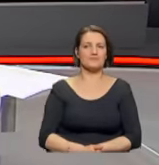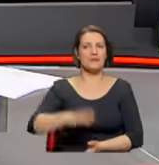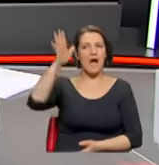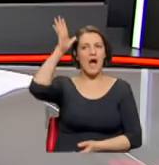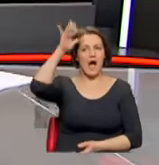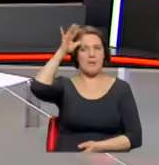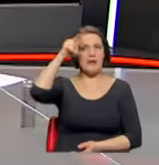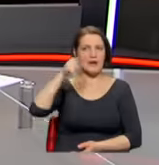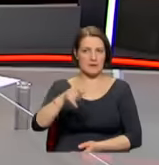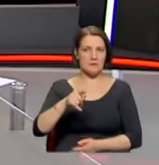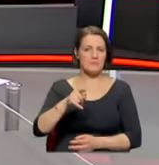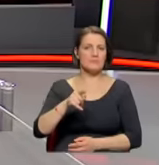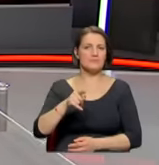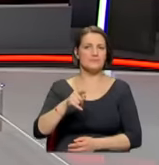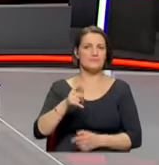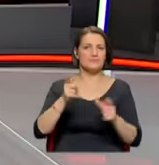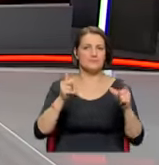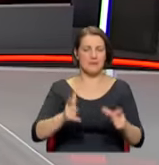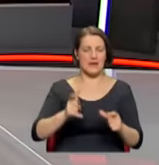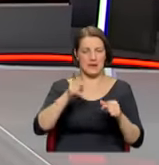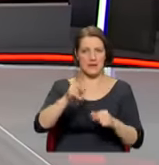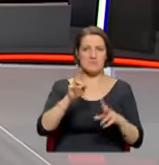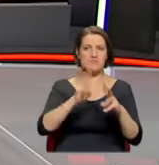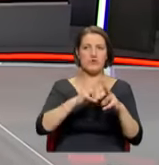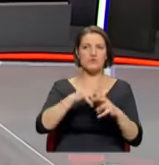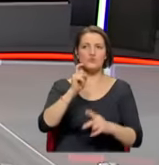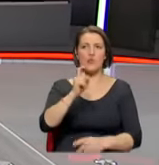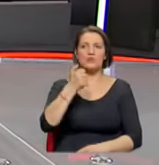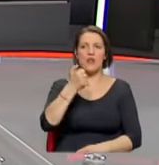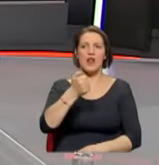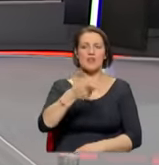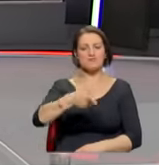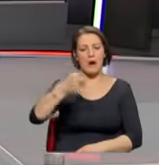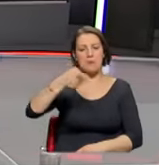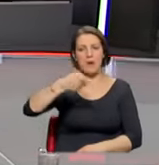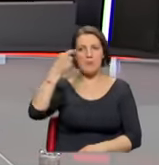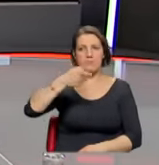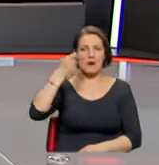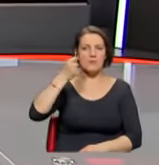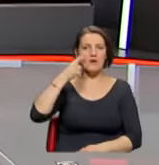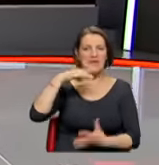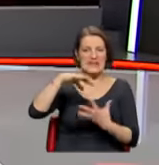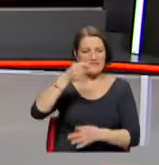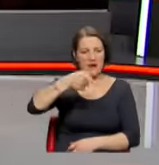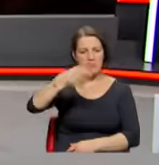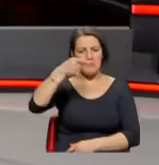Amerika Birleşik Devletleri'nde polis 96 kurşunla insan